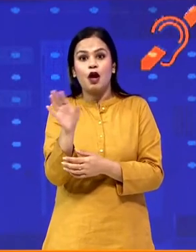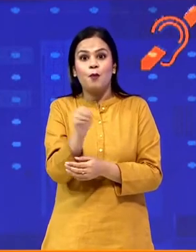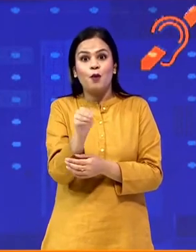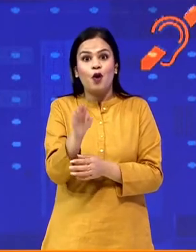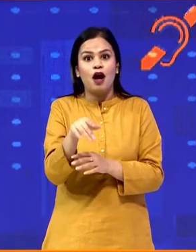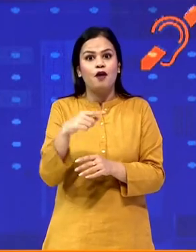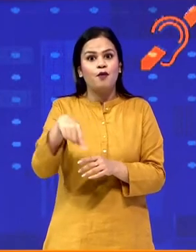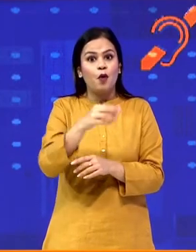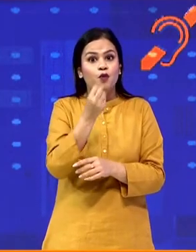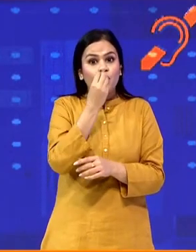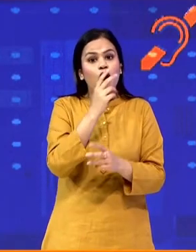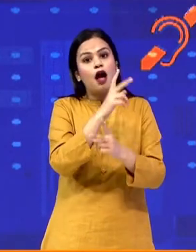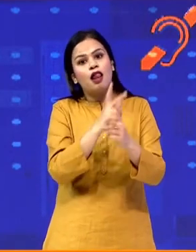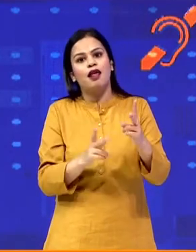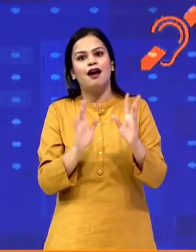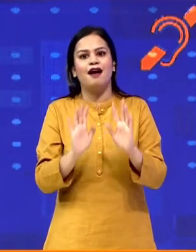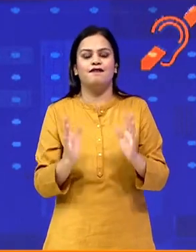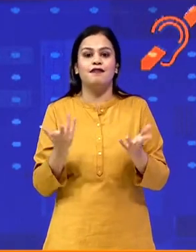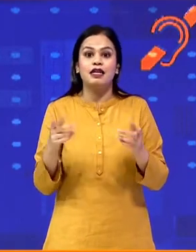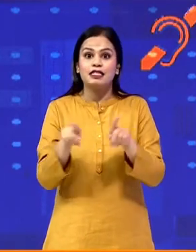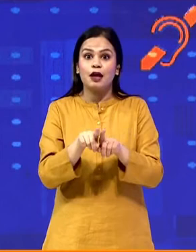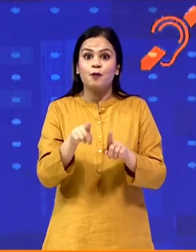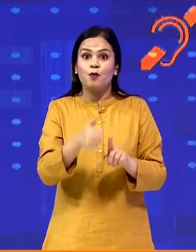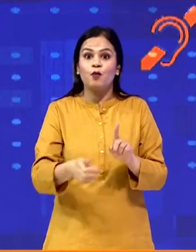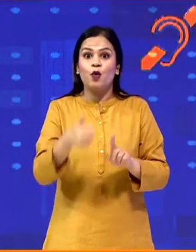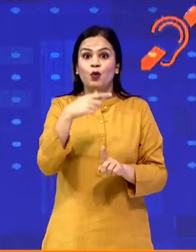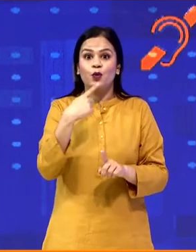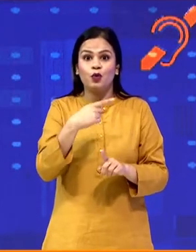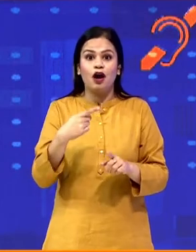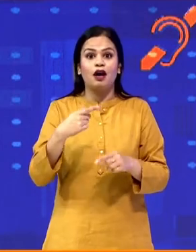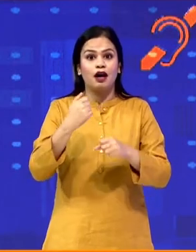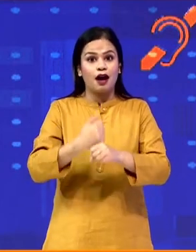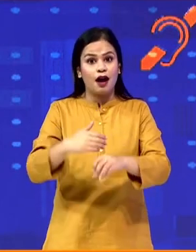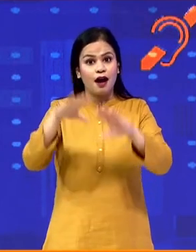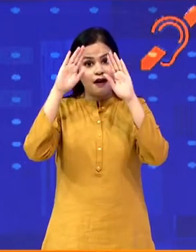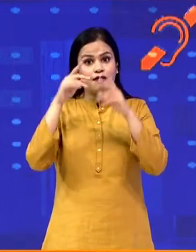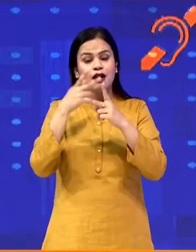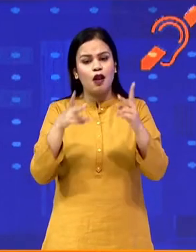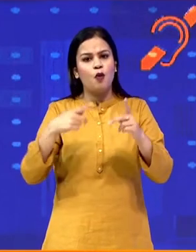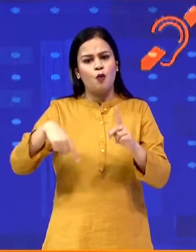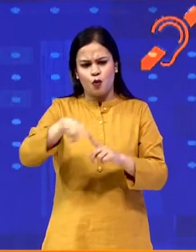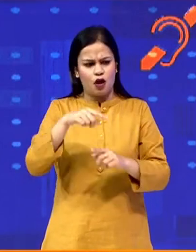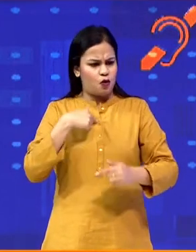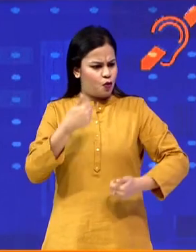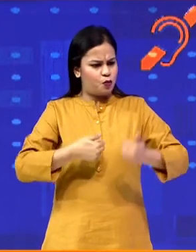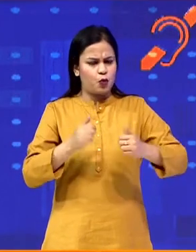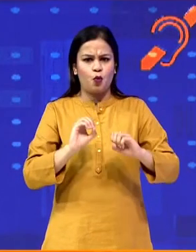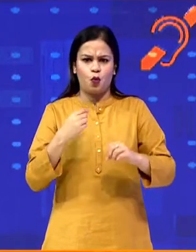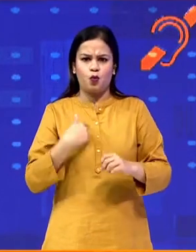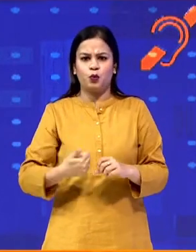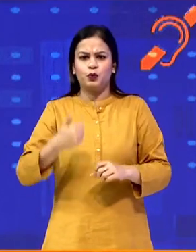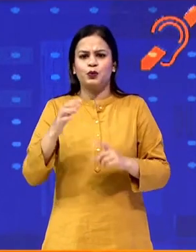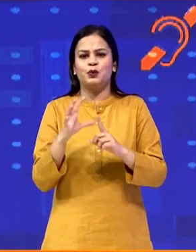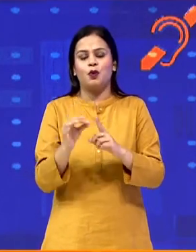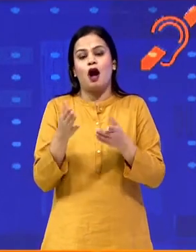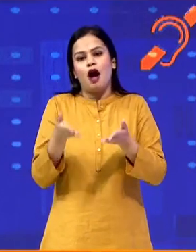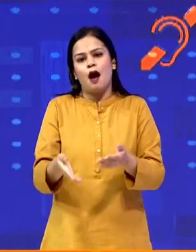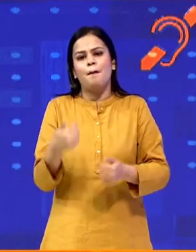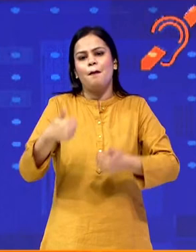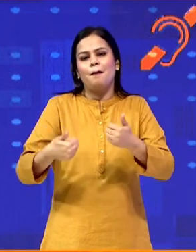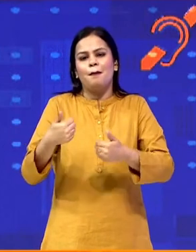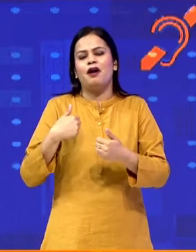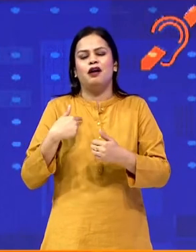कोल्ड में भी मैं नंबर वन था कोई कंपटीशन नहीं करता